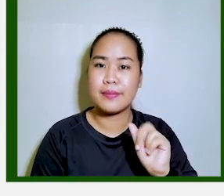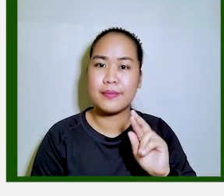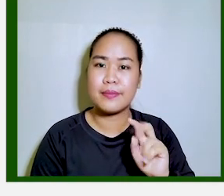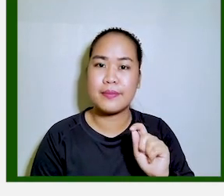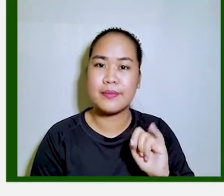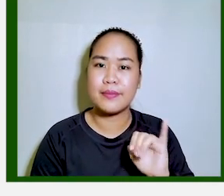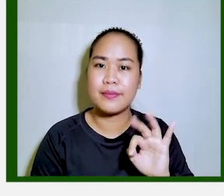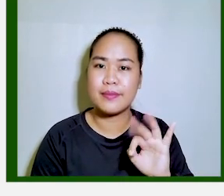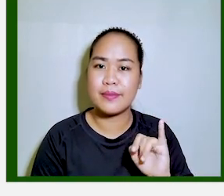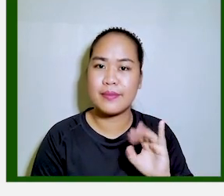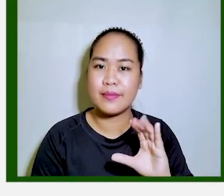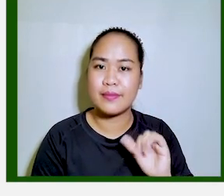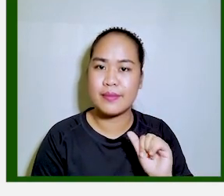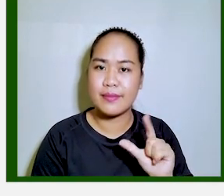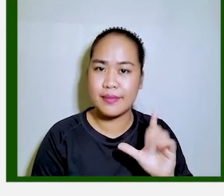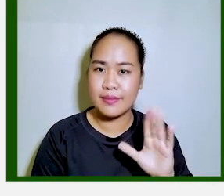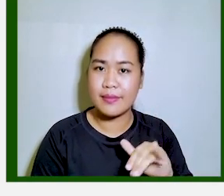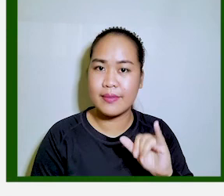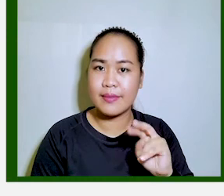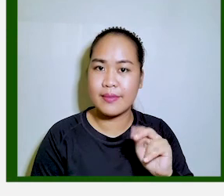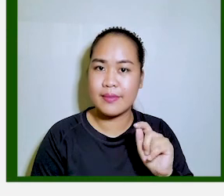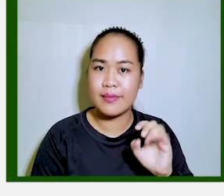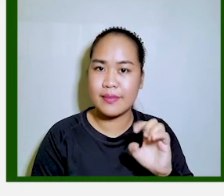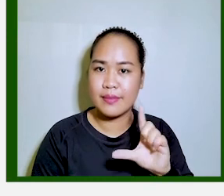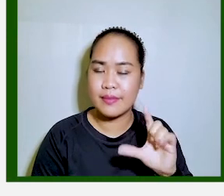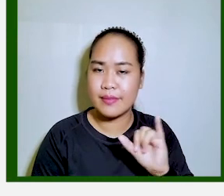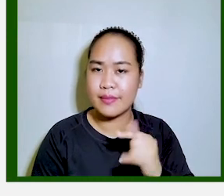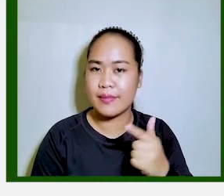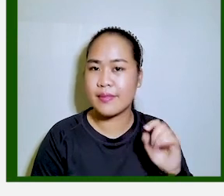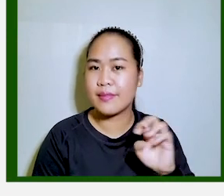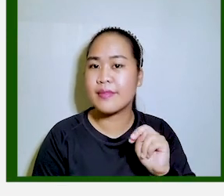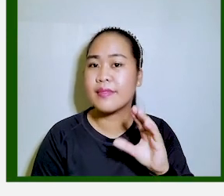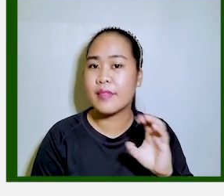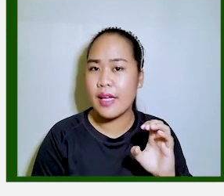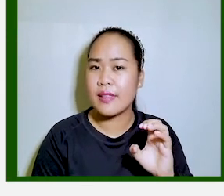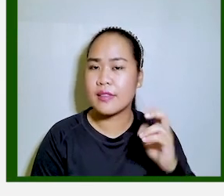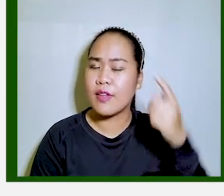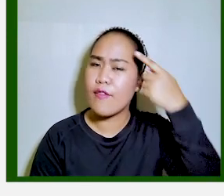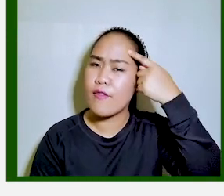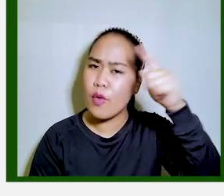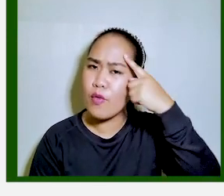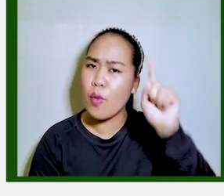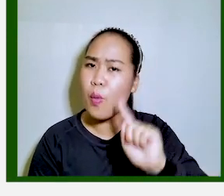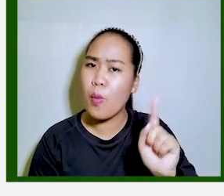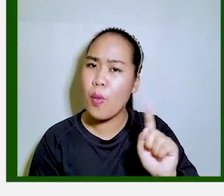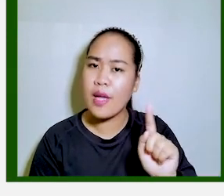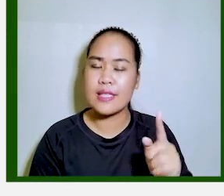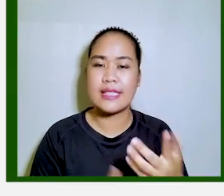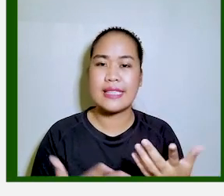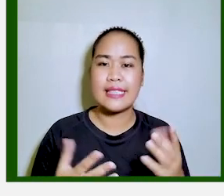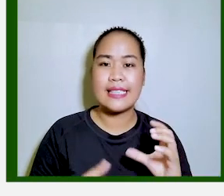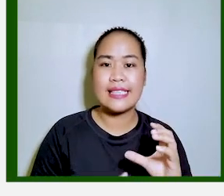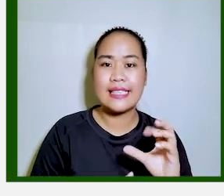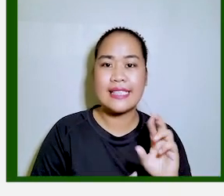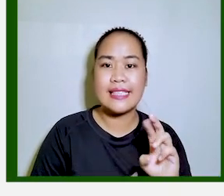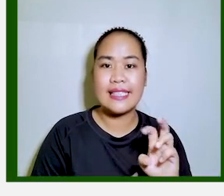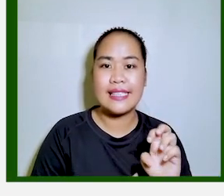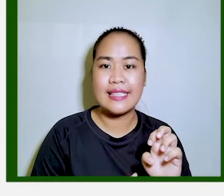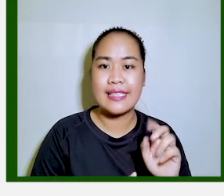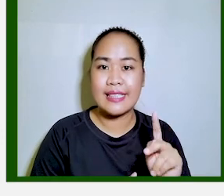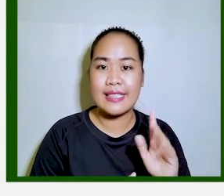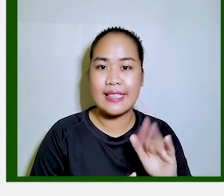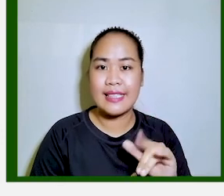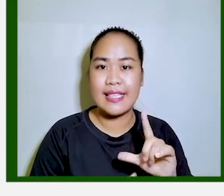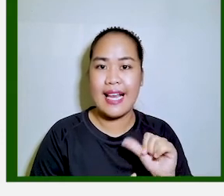na i-measure yung height ng tubig dito po sa Lanusa Creek kung ito po yung umaangat na po dahil sa heavy